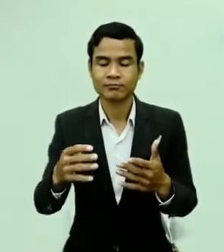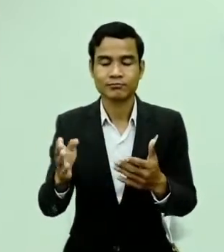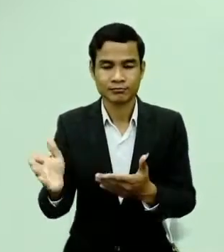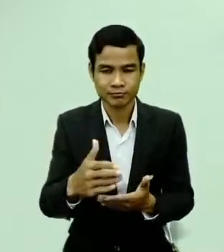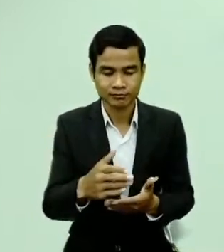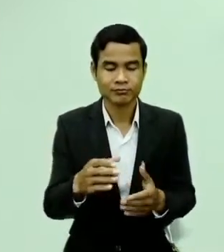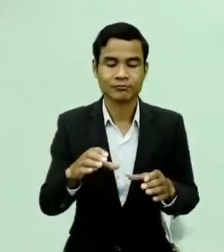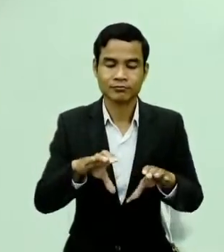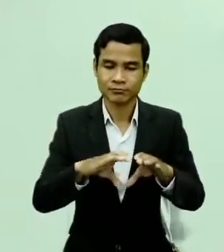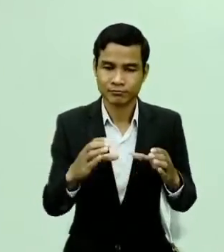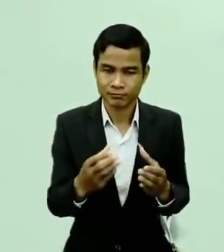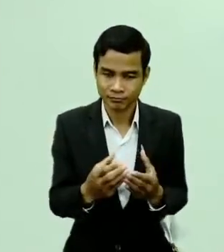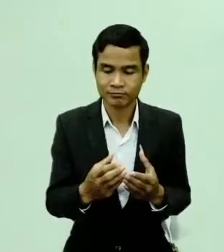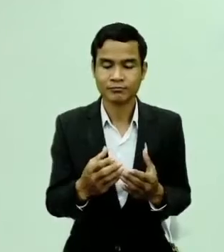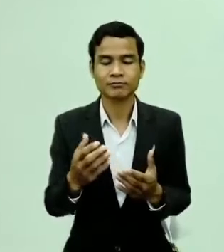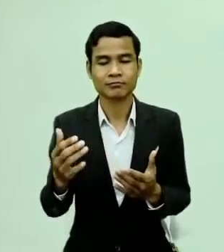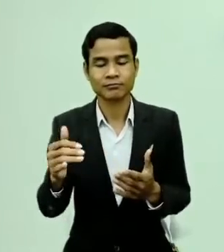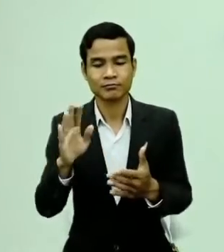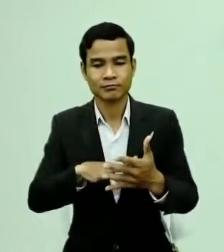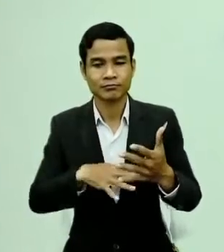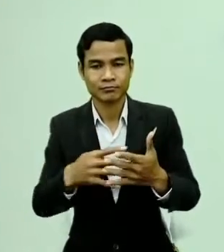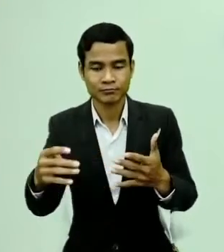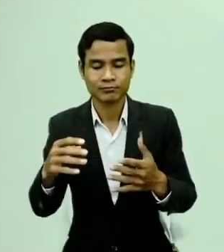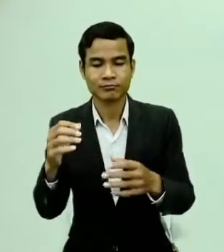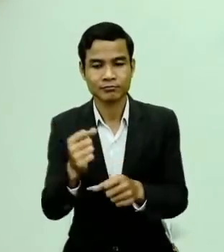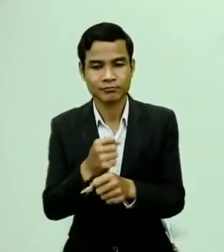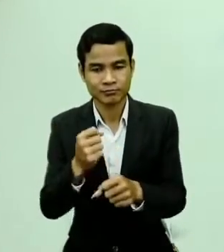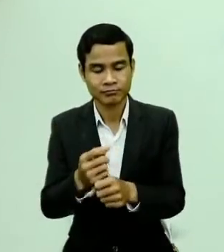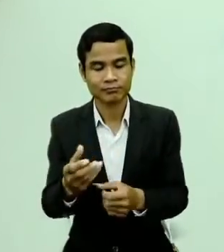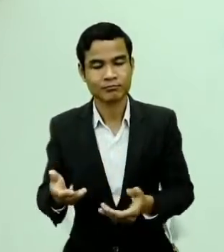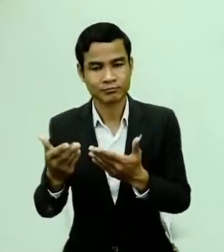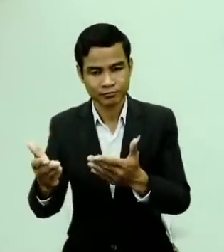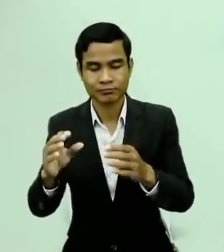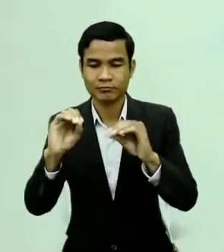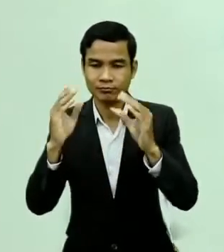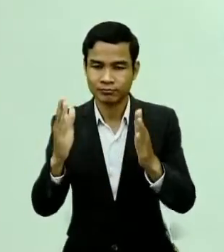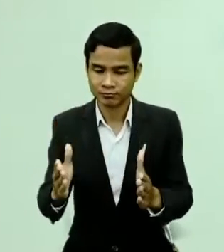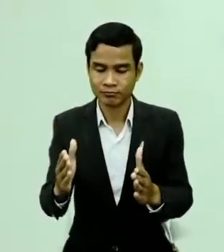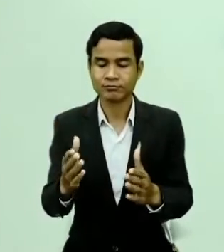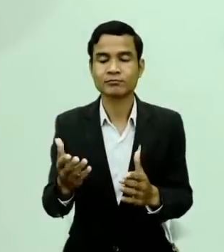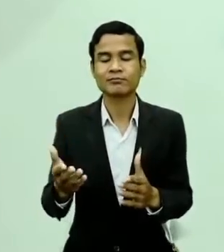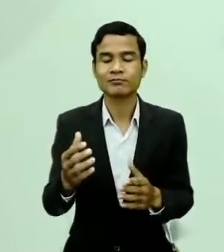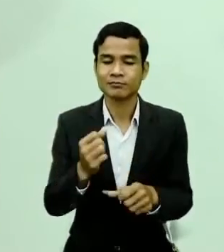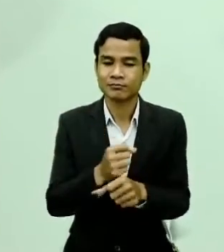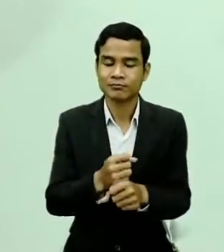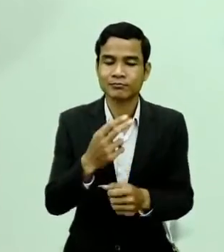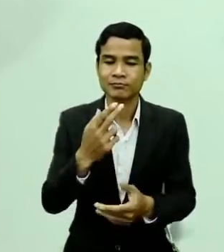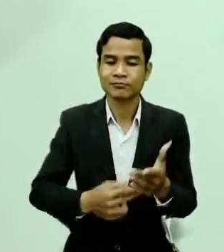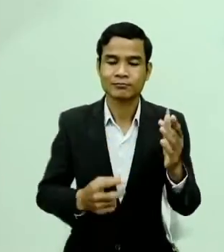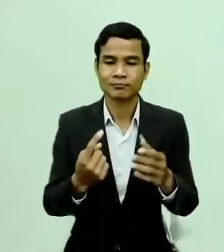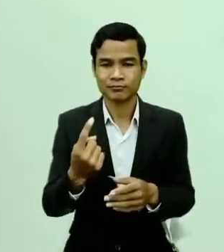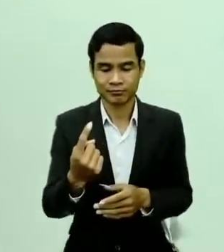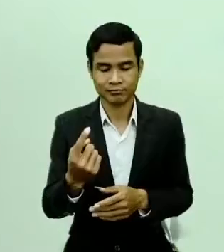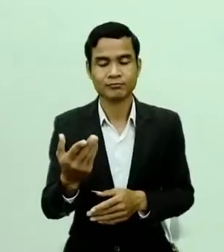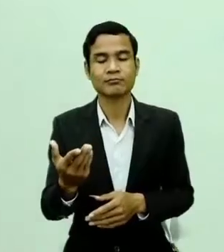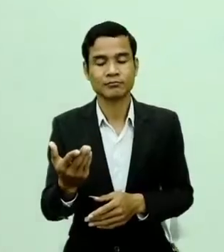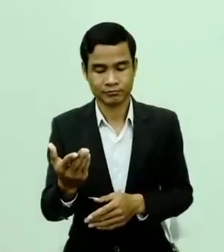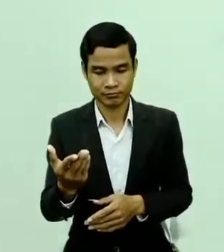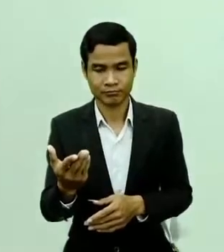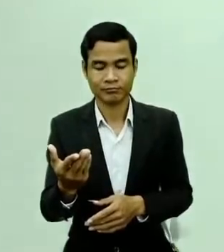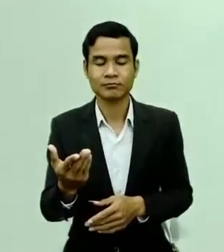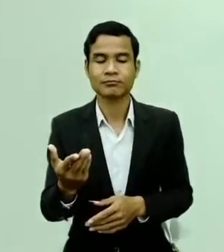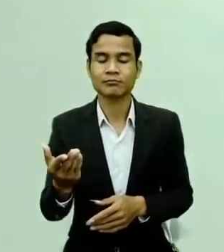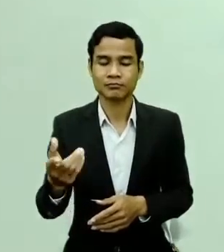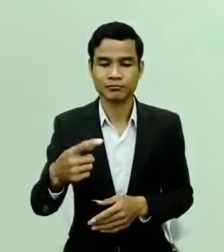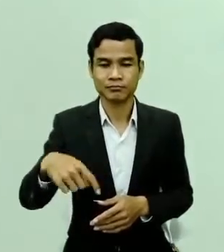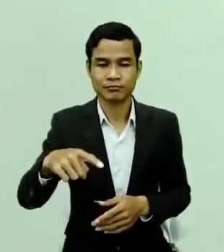thân ạ riêng rư có phơ phán cả đảm bấy bóng pinh cạch cả ở cú rư mối có phơ cạch cả ở vầy mùi chắc quạt